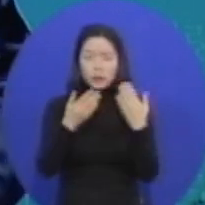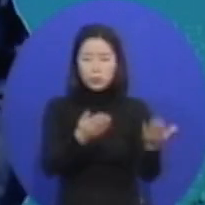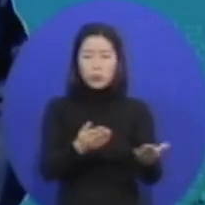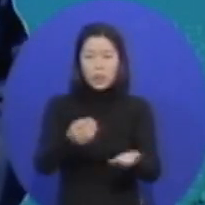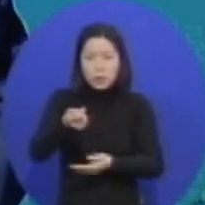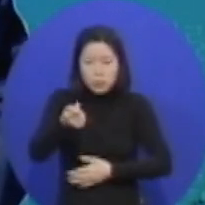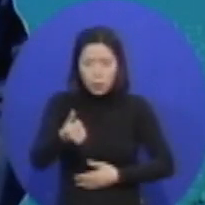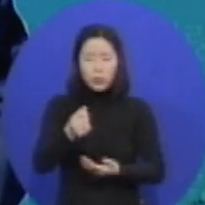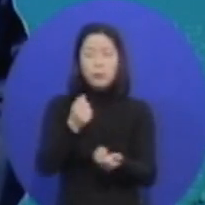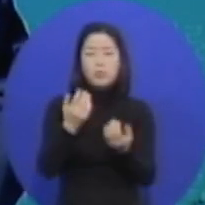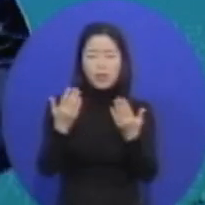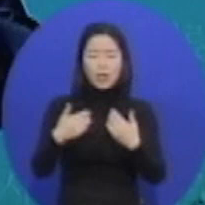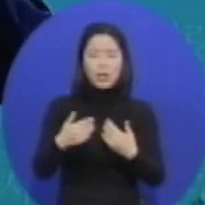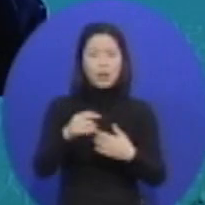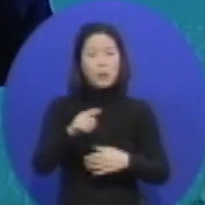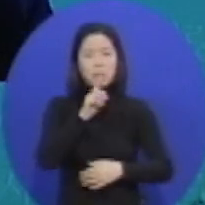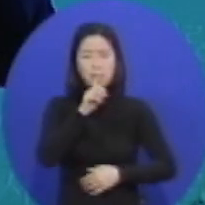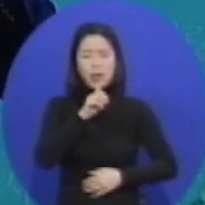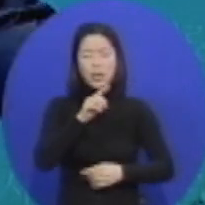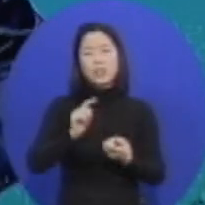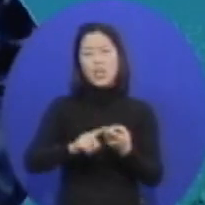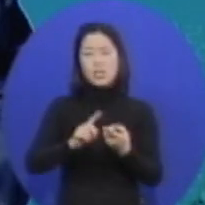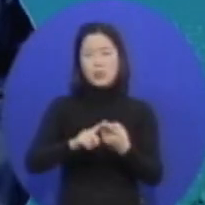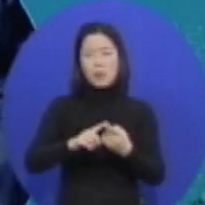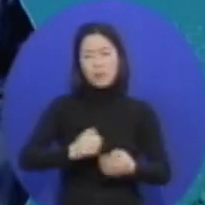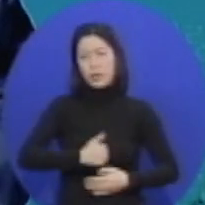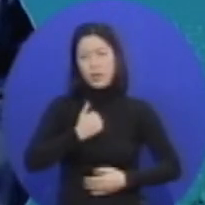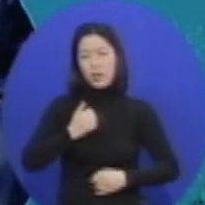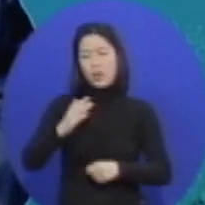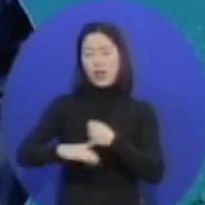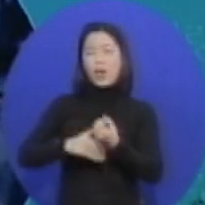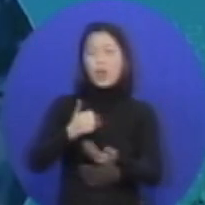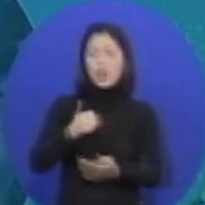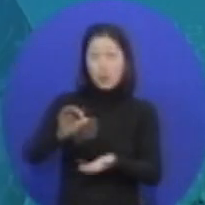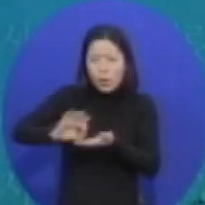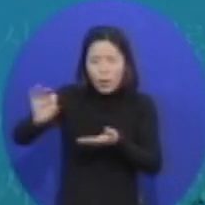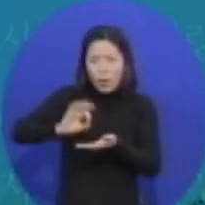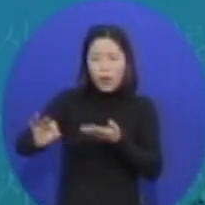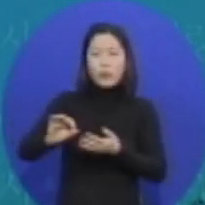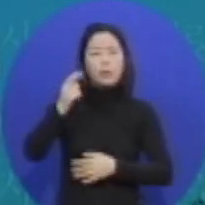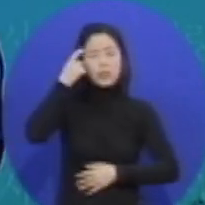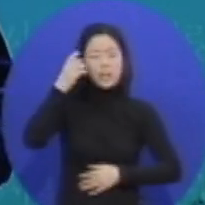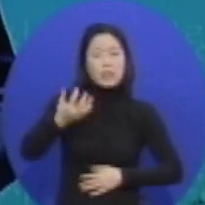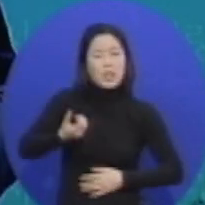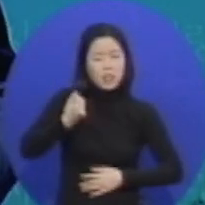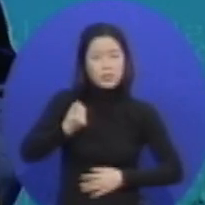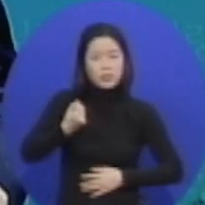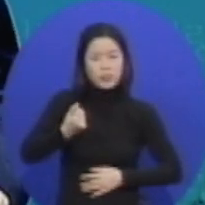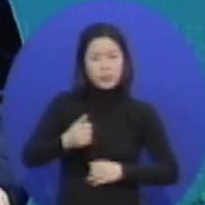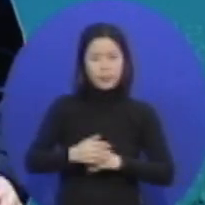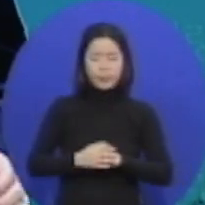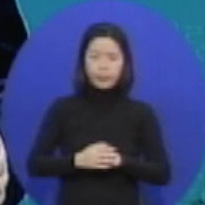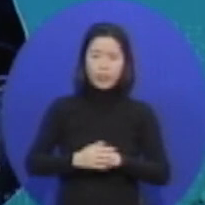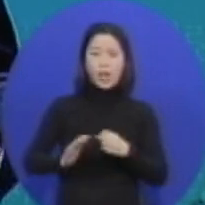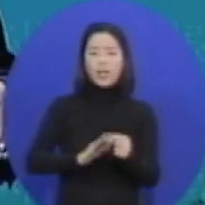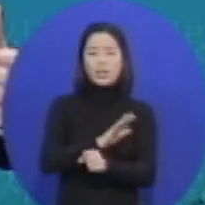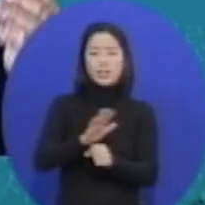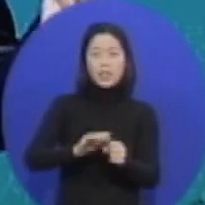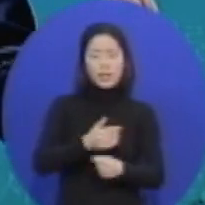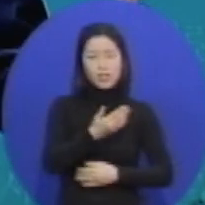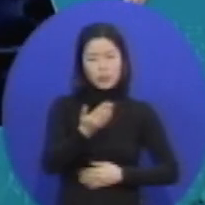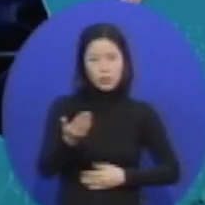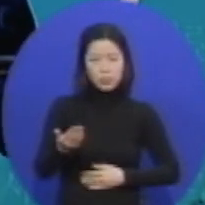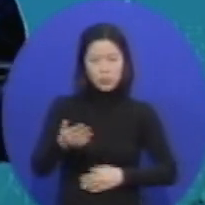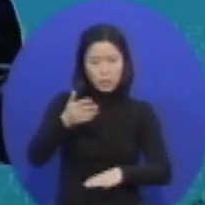받아들이는 거예요 하나님께 한다는 생각이 없어요 사랑하는 여러분 여러분